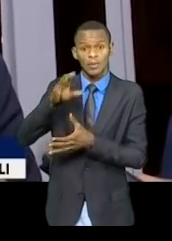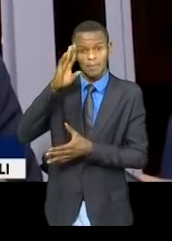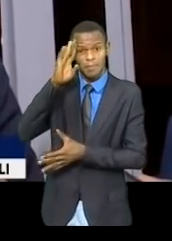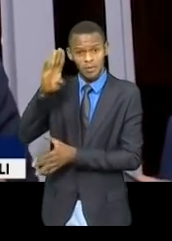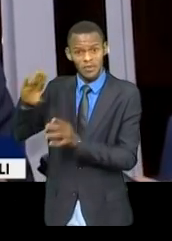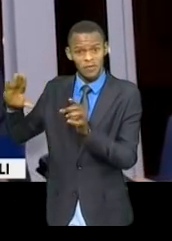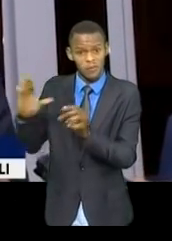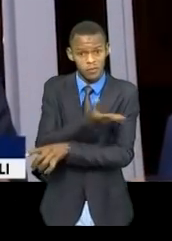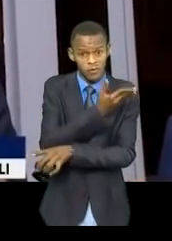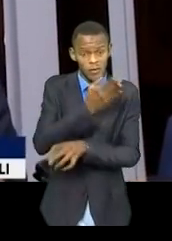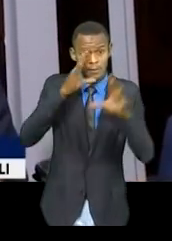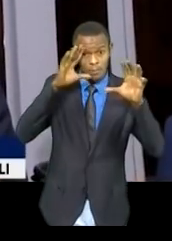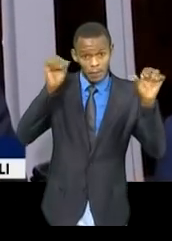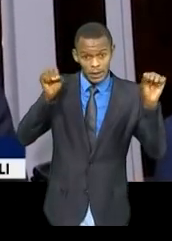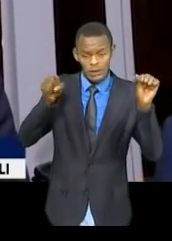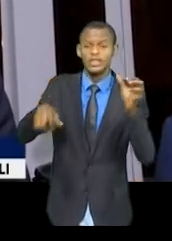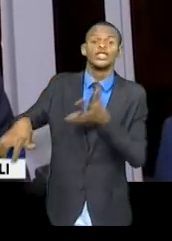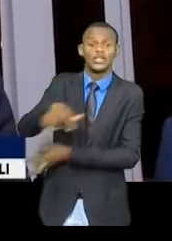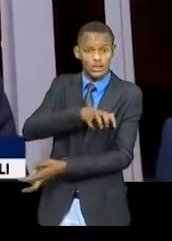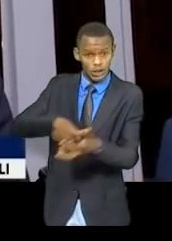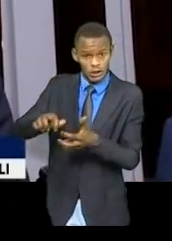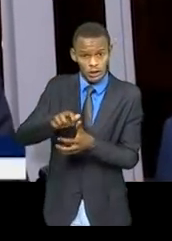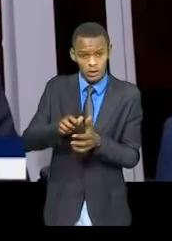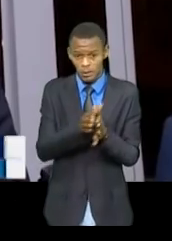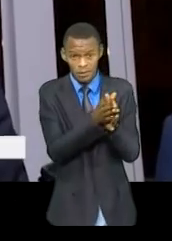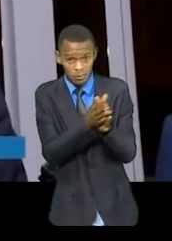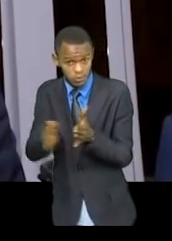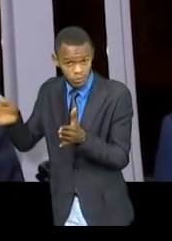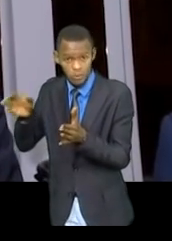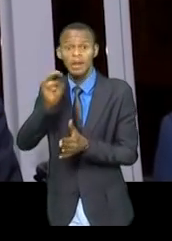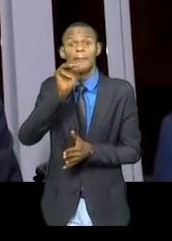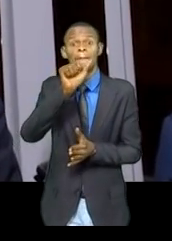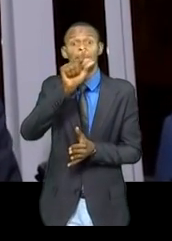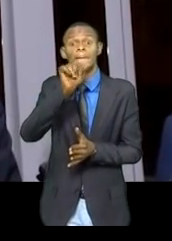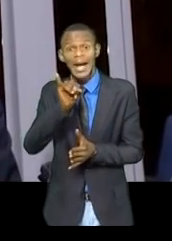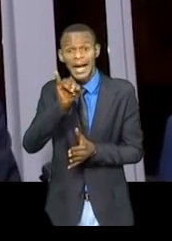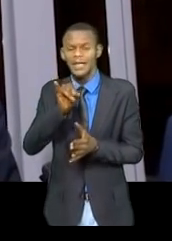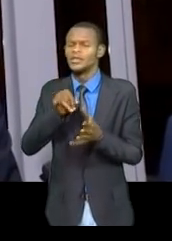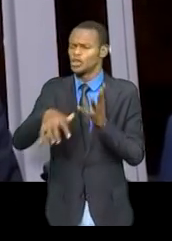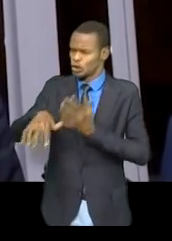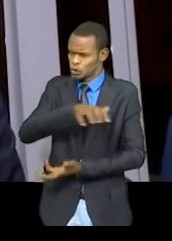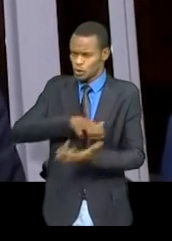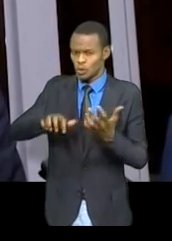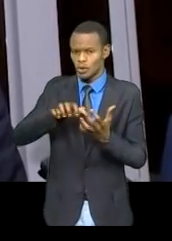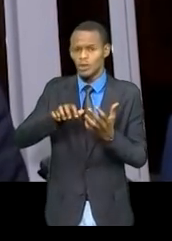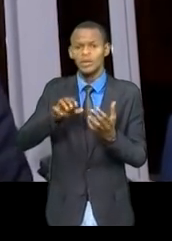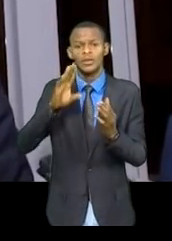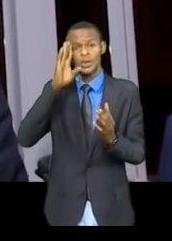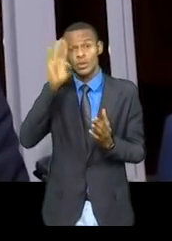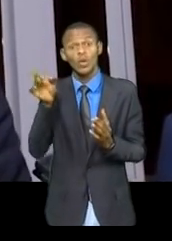soubresaut au mois de mai qui a conduit le colonel Goïta à assumer les charges de chef de l'État.